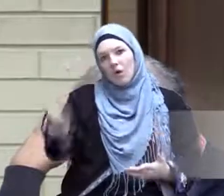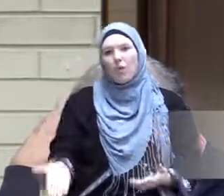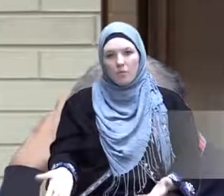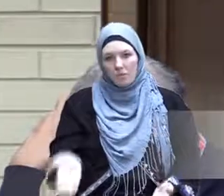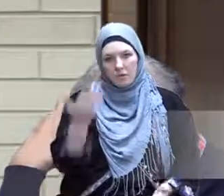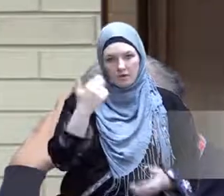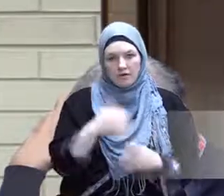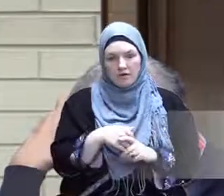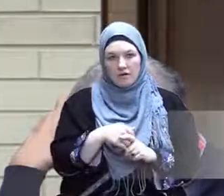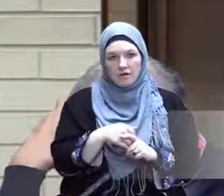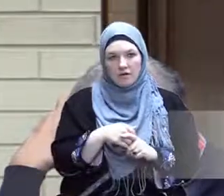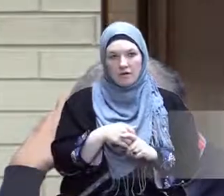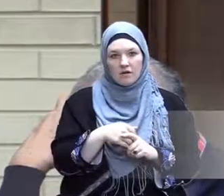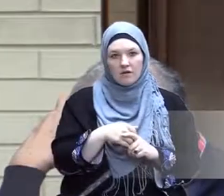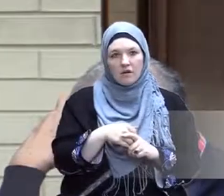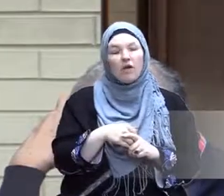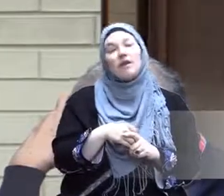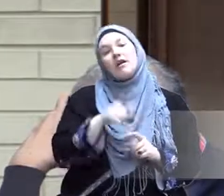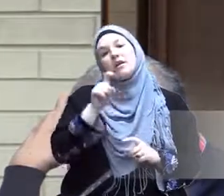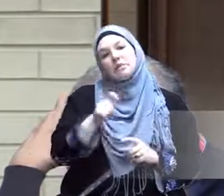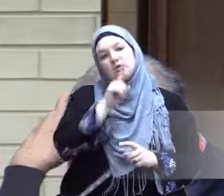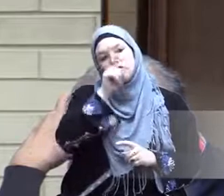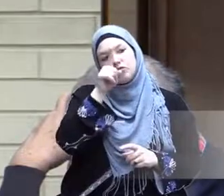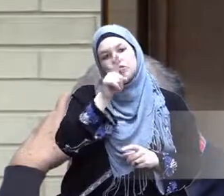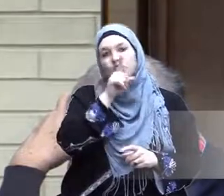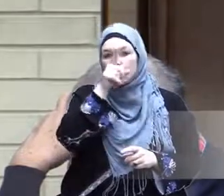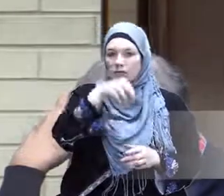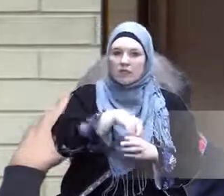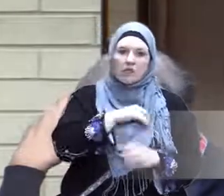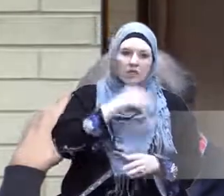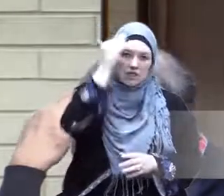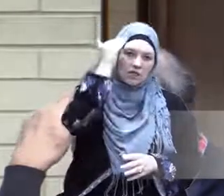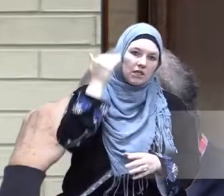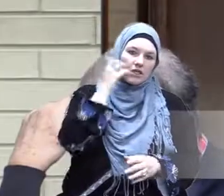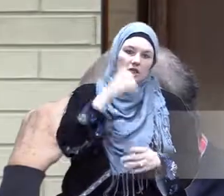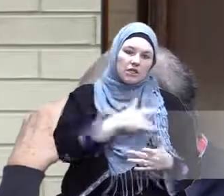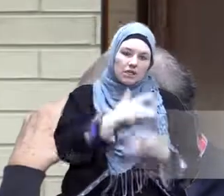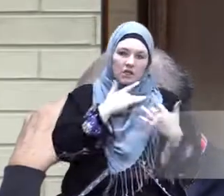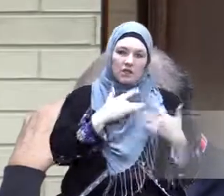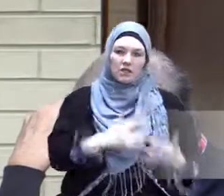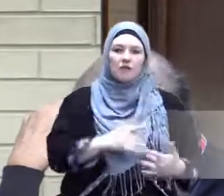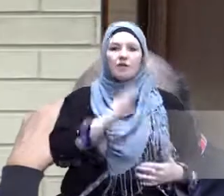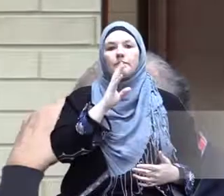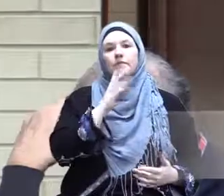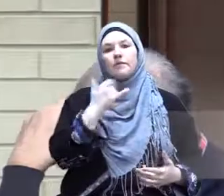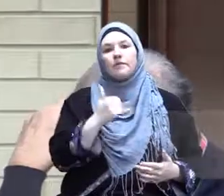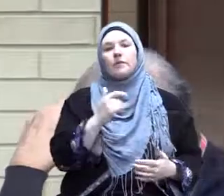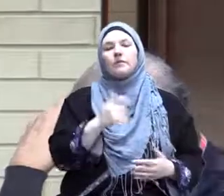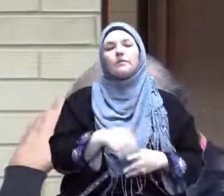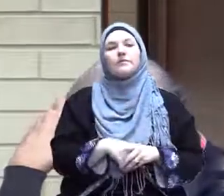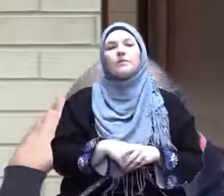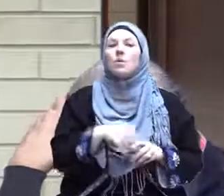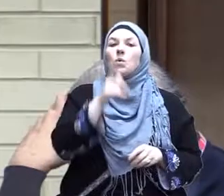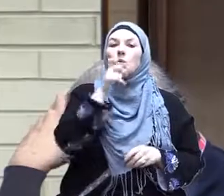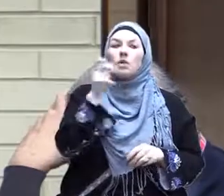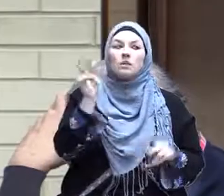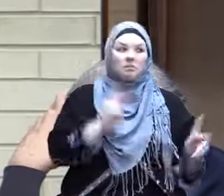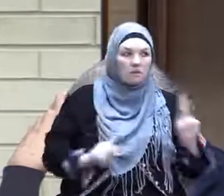going. That has to ring true in our head and heart. وَبِالْآخِرَةِ هُمْ يُوقِنُونَ. Who are